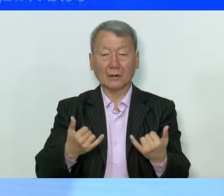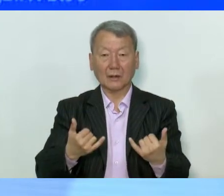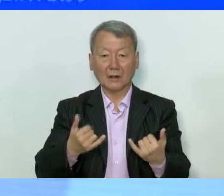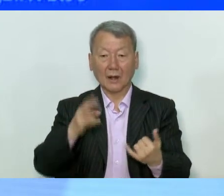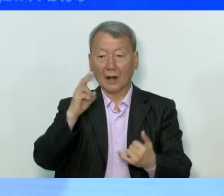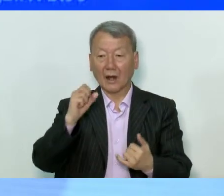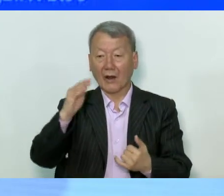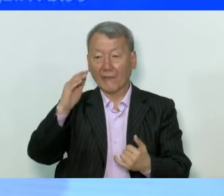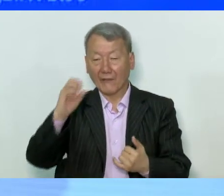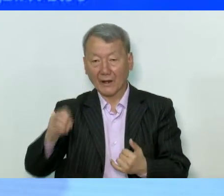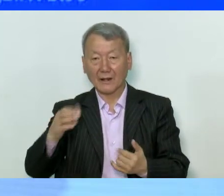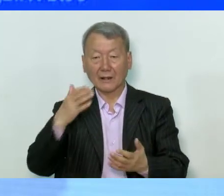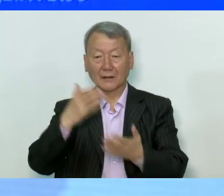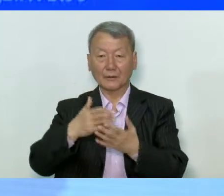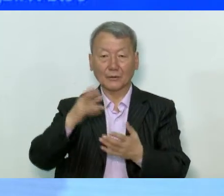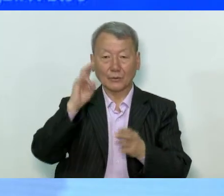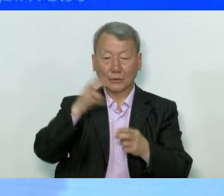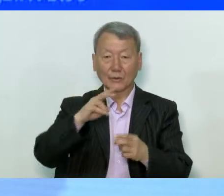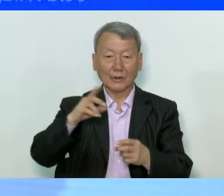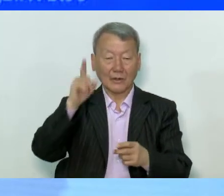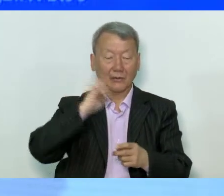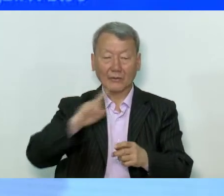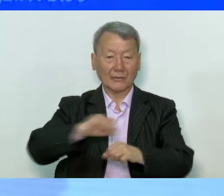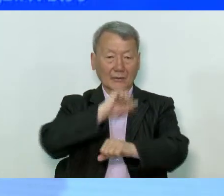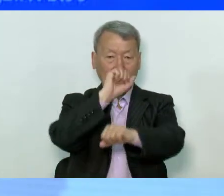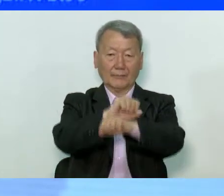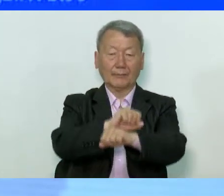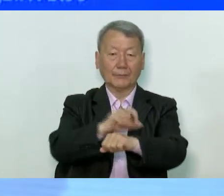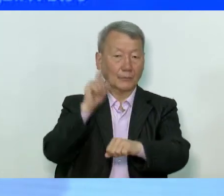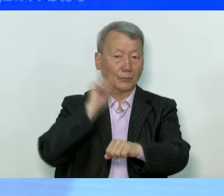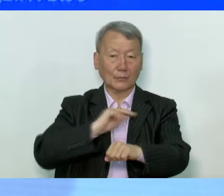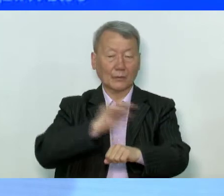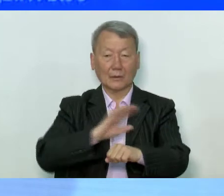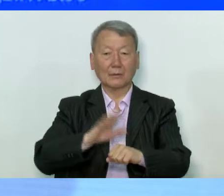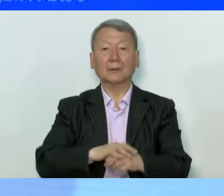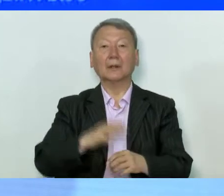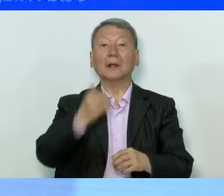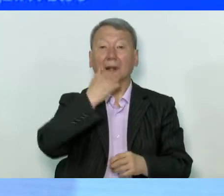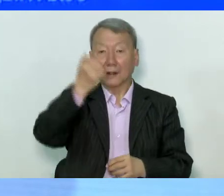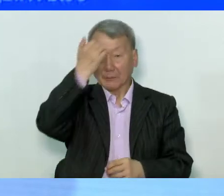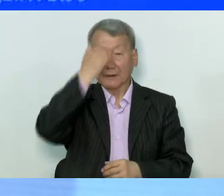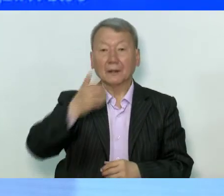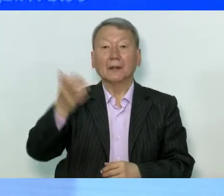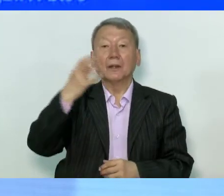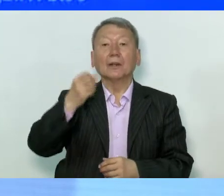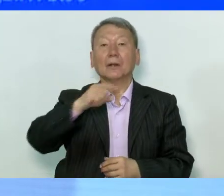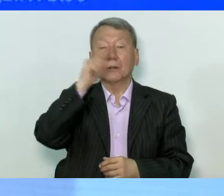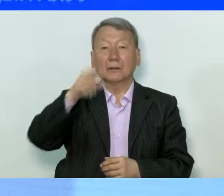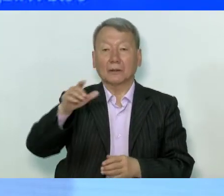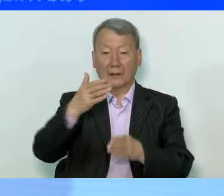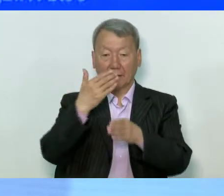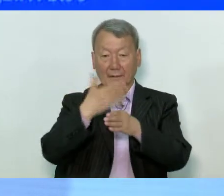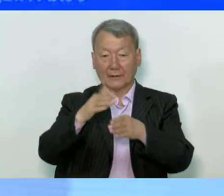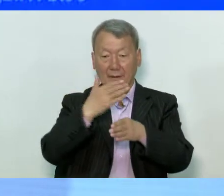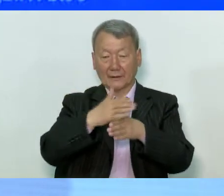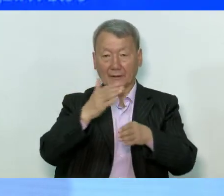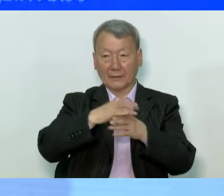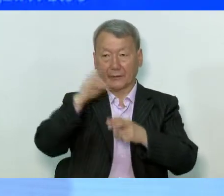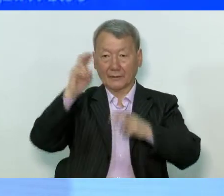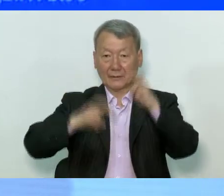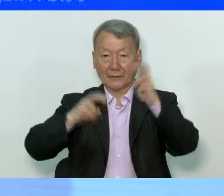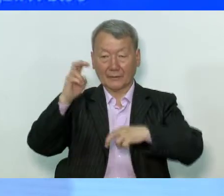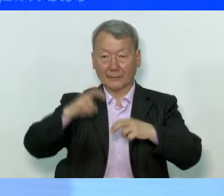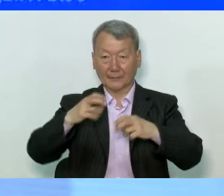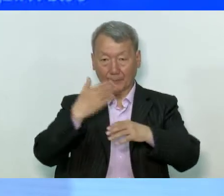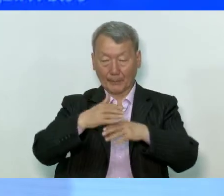кафе же түнкү клубтар иштебейт. Рахмат. Кийинки суроо Этабетов менен тармактарга уруксат